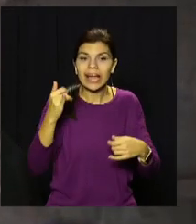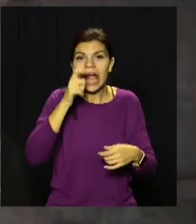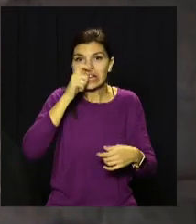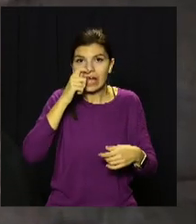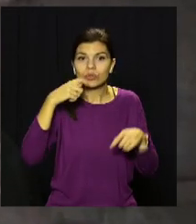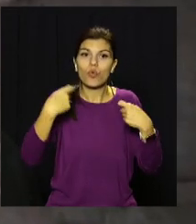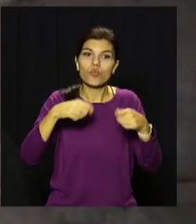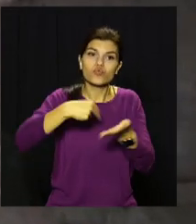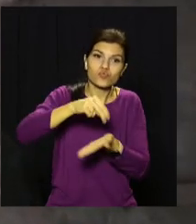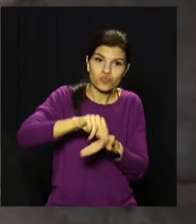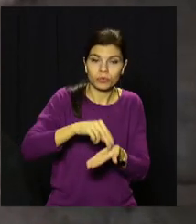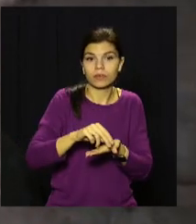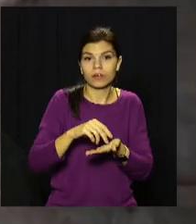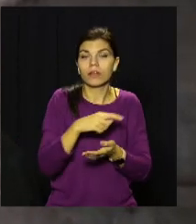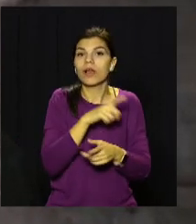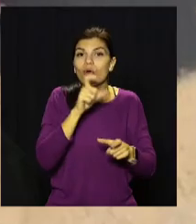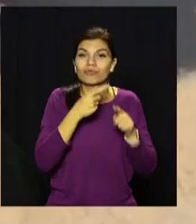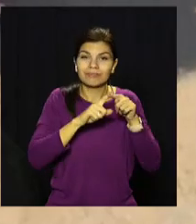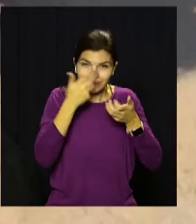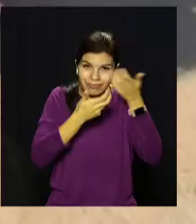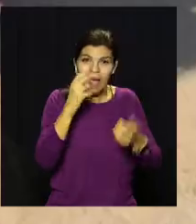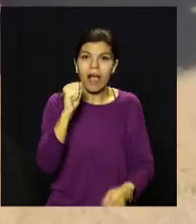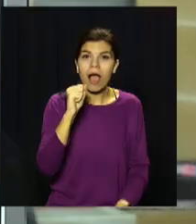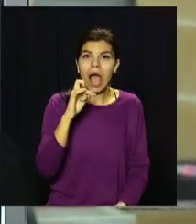грецькими купцями, підкреслюють археологи.